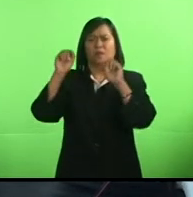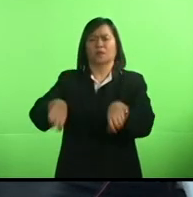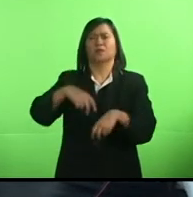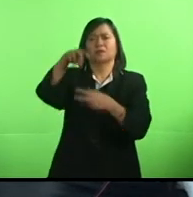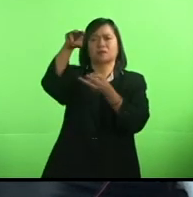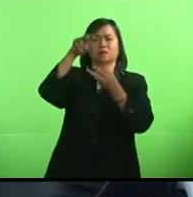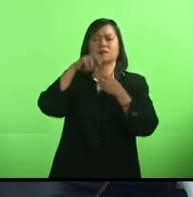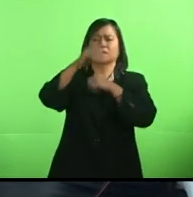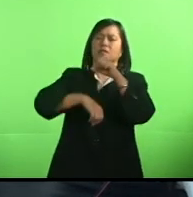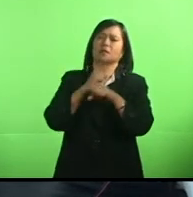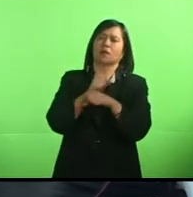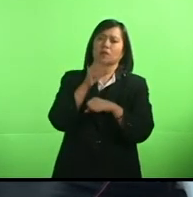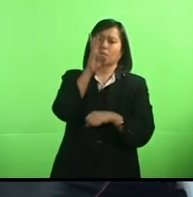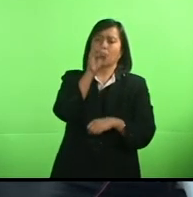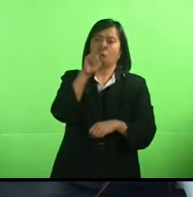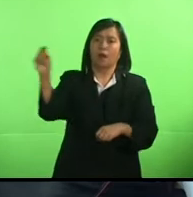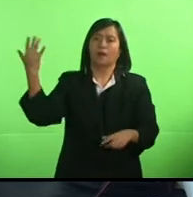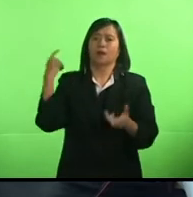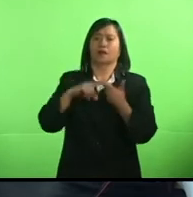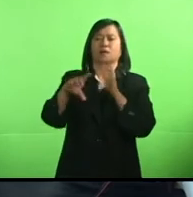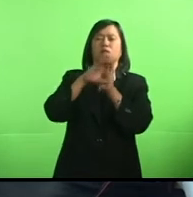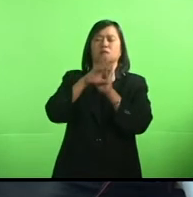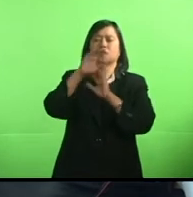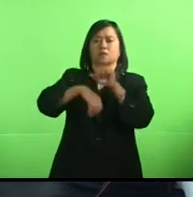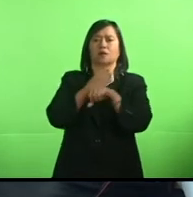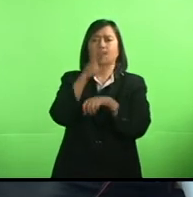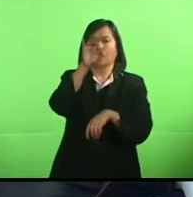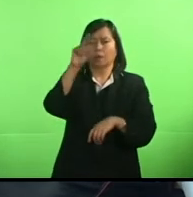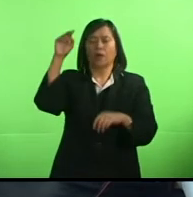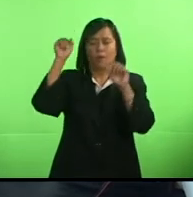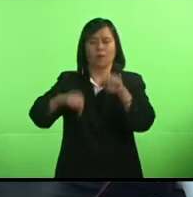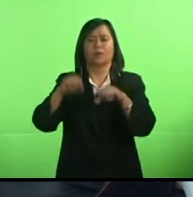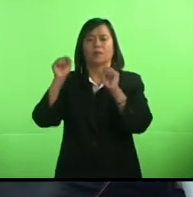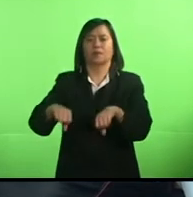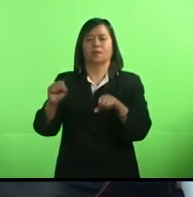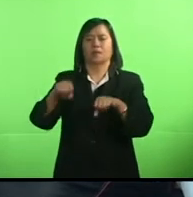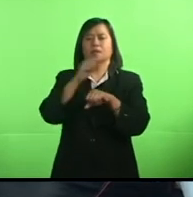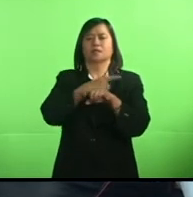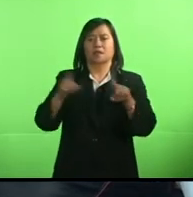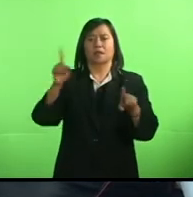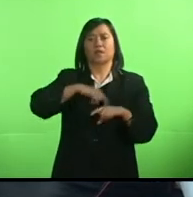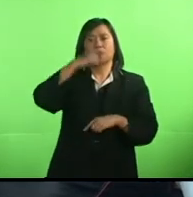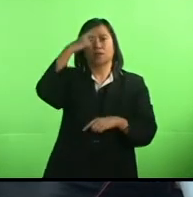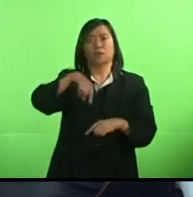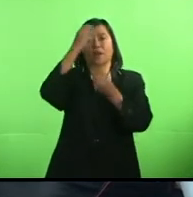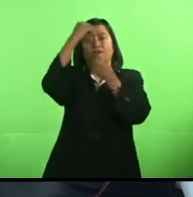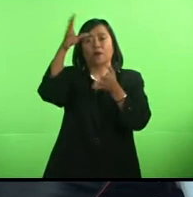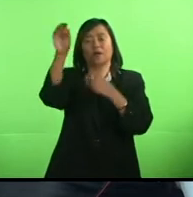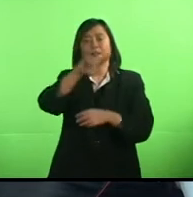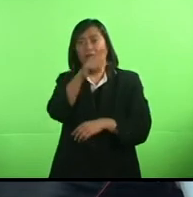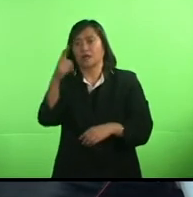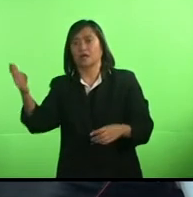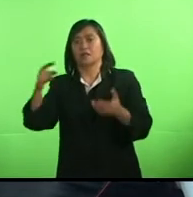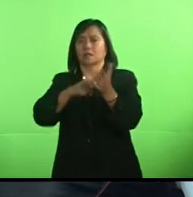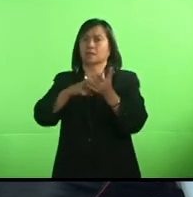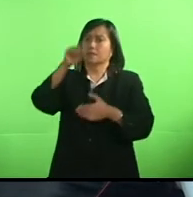something from the 50s, 60s. But in terms of other information, kita minta anda cari yang